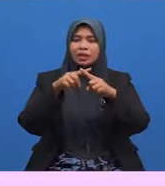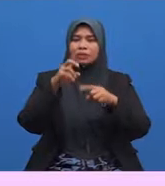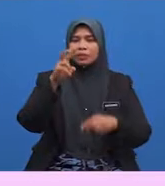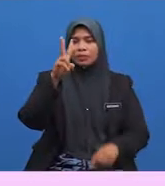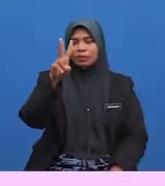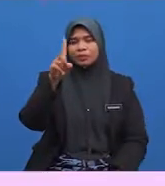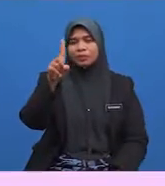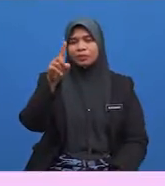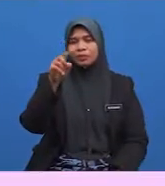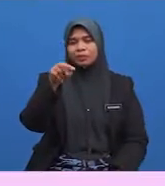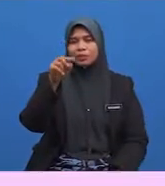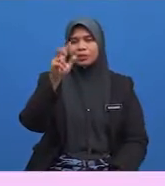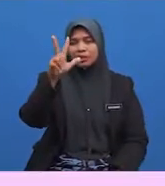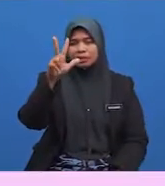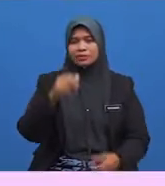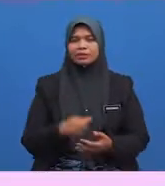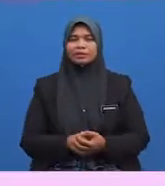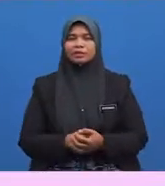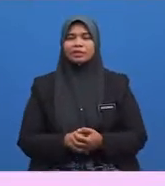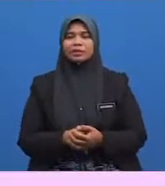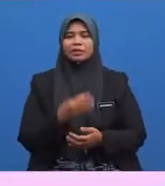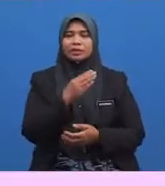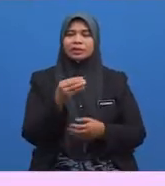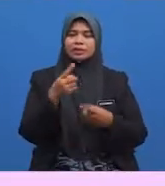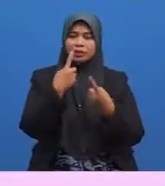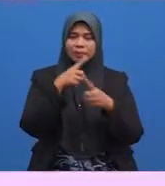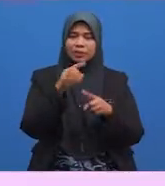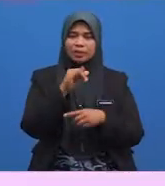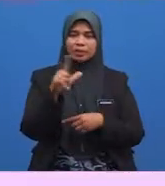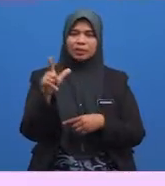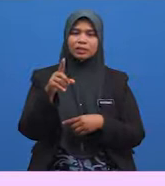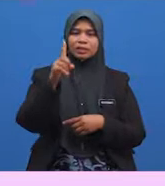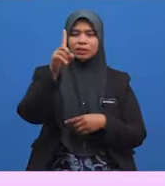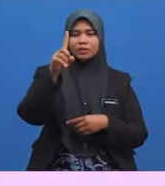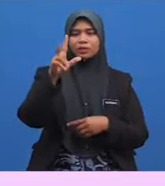darab 21.3 dan jawapannya ialah